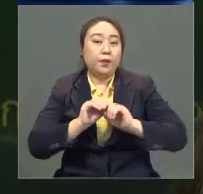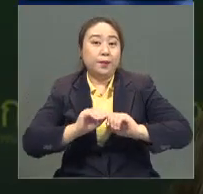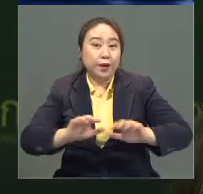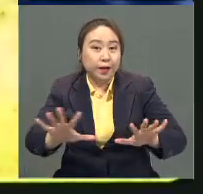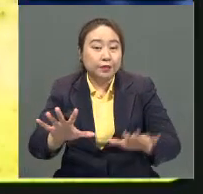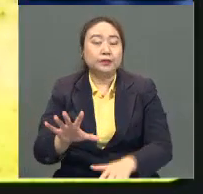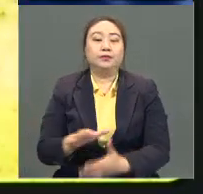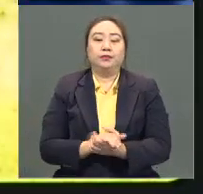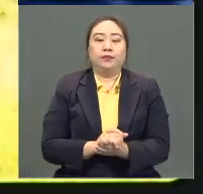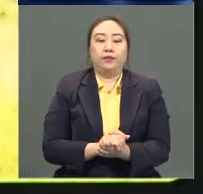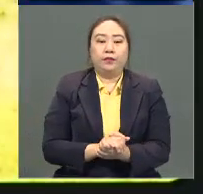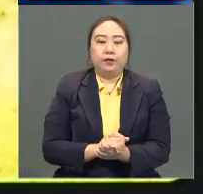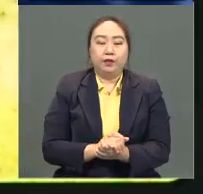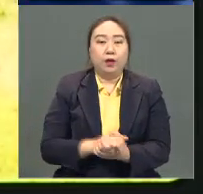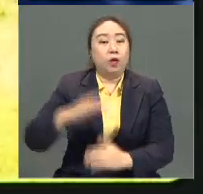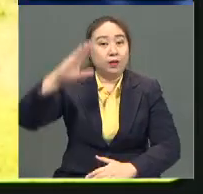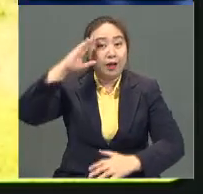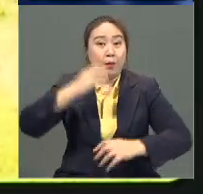แต่เรื่องนี้เปิดเผยจากพลเอกนัฏฐพลศรีสวัสดิ์ที่ปรึกษาพิเศษกองทัพบกในฐานะผู้อำนวยการส่วนบริหารสถานการณ์แพร่ระบาดของโรคติดเชื้อไวรัสโคโรนา2019